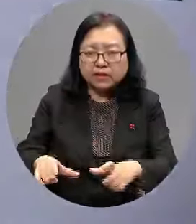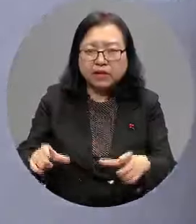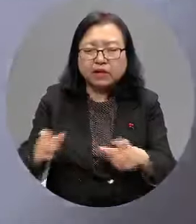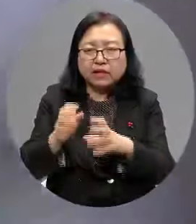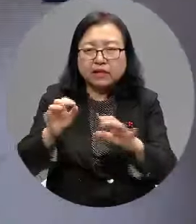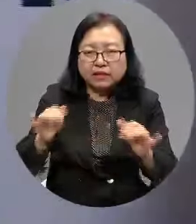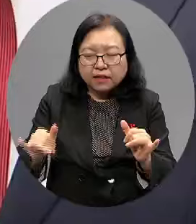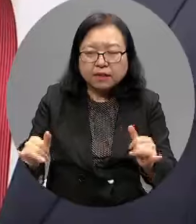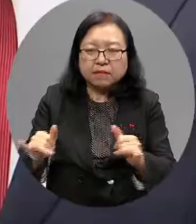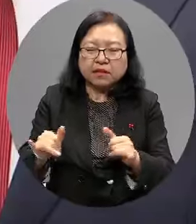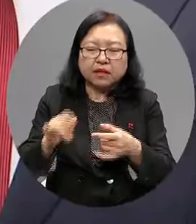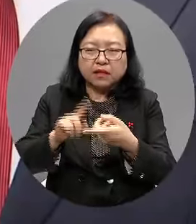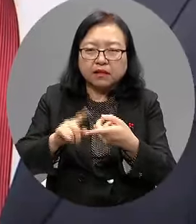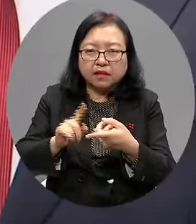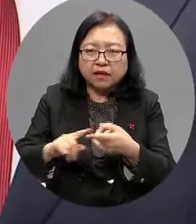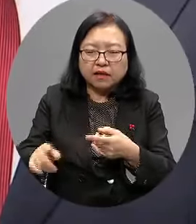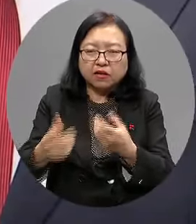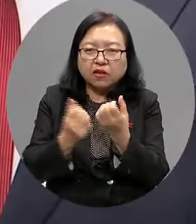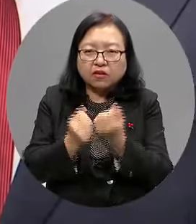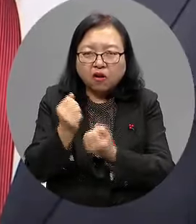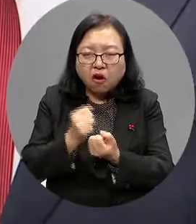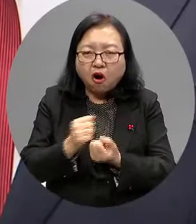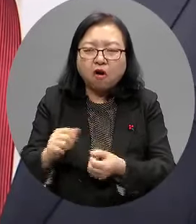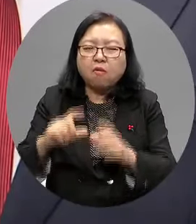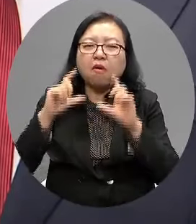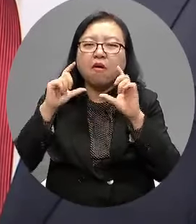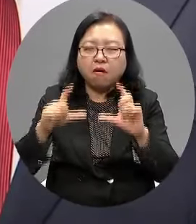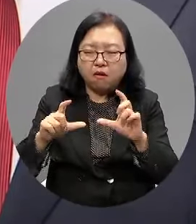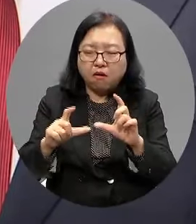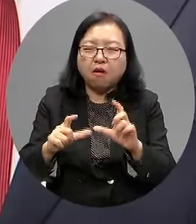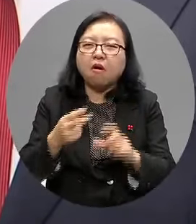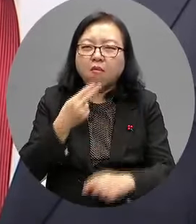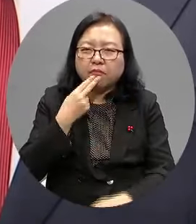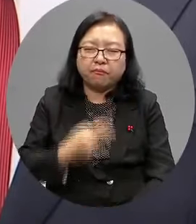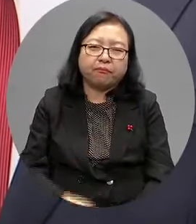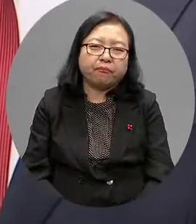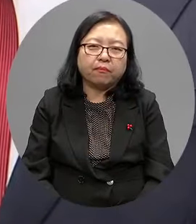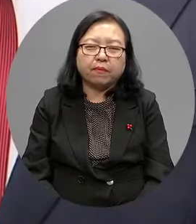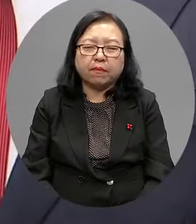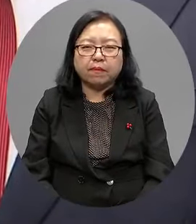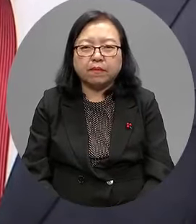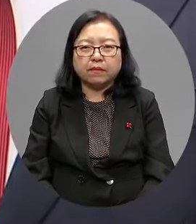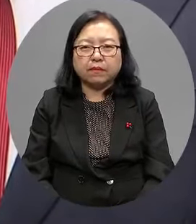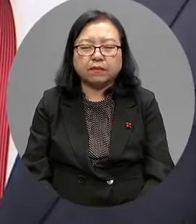어떠한 입장 표명도 하지 않고 있습니다. MBC 뉴스 이승준입니다.